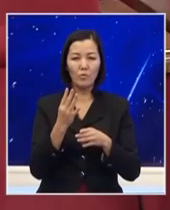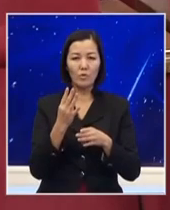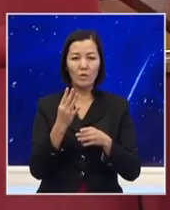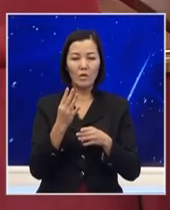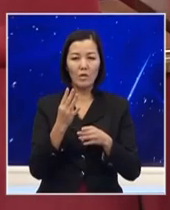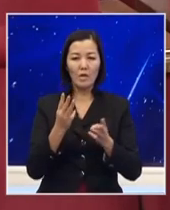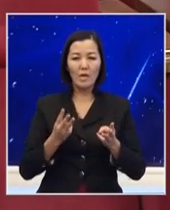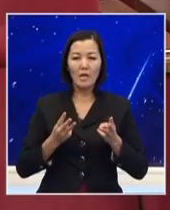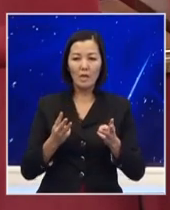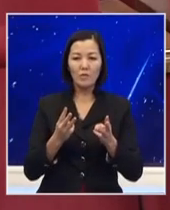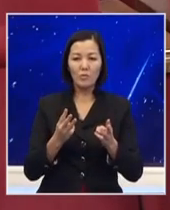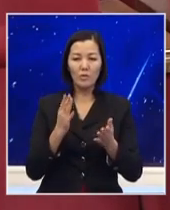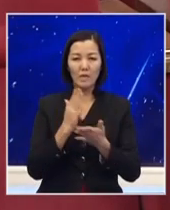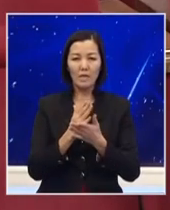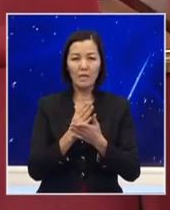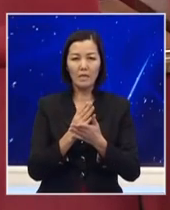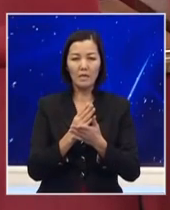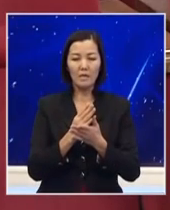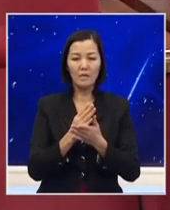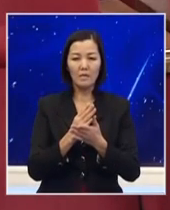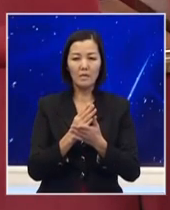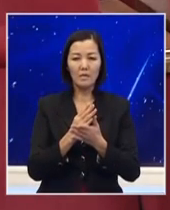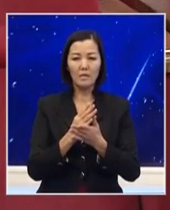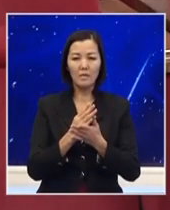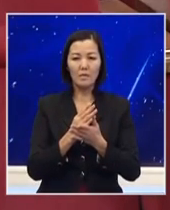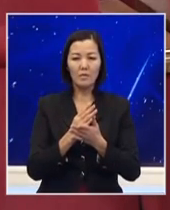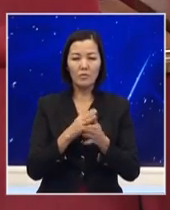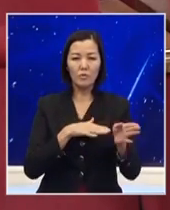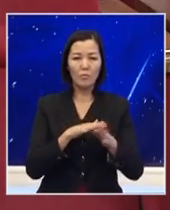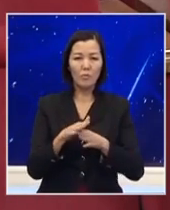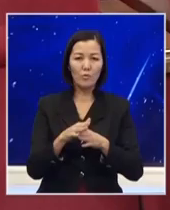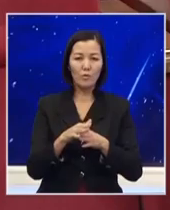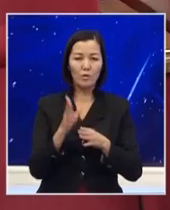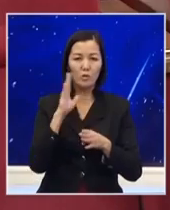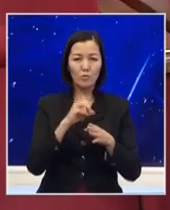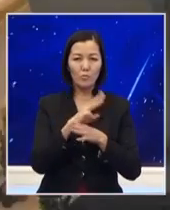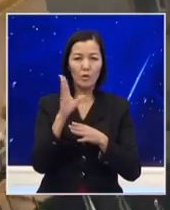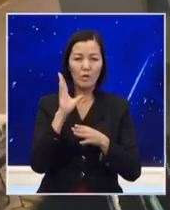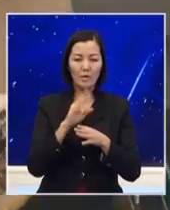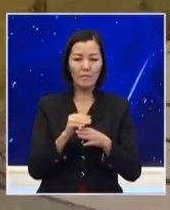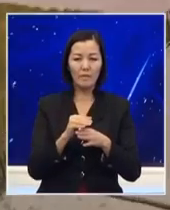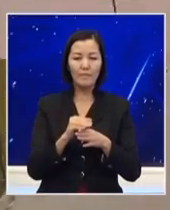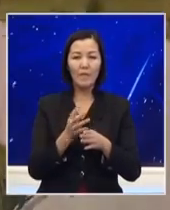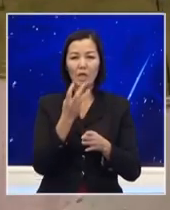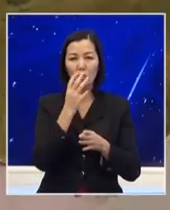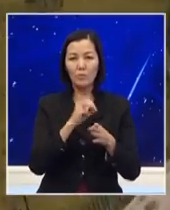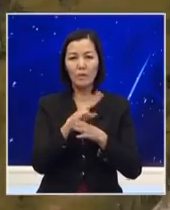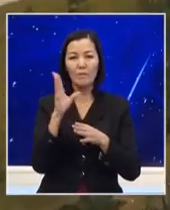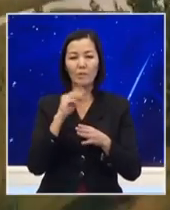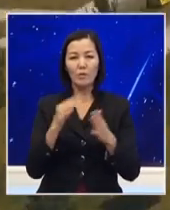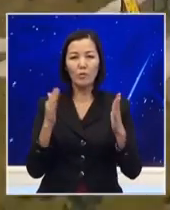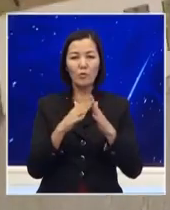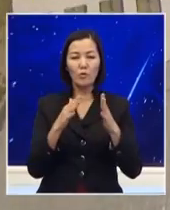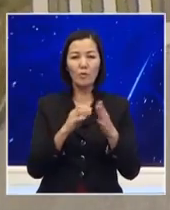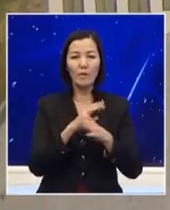10 гекакалорияда, 40 гекакалория, сонда шаралды полностью жылумен қамтамасыз етуге возможность болады. Халықты баспанамен қамту